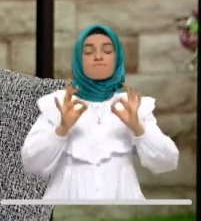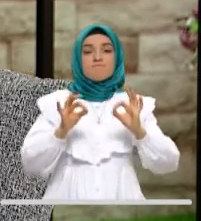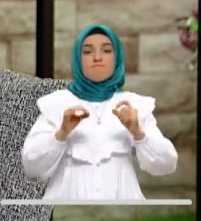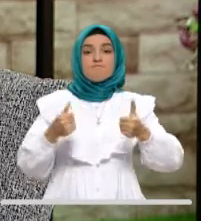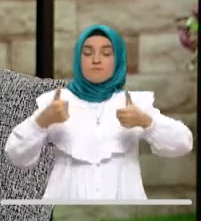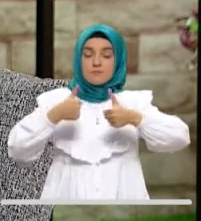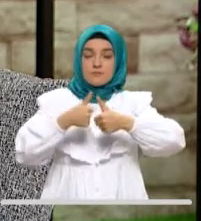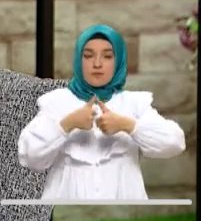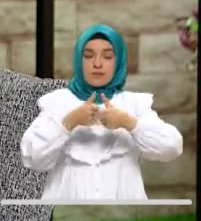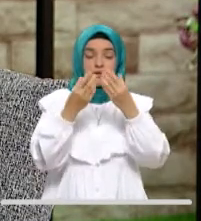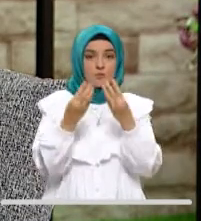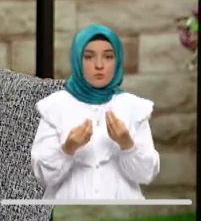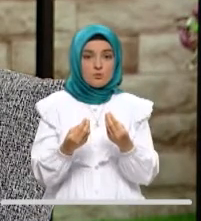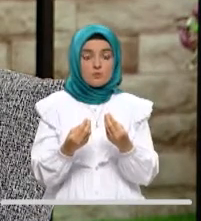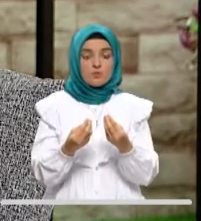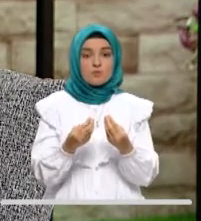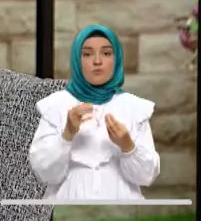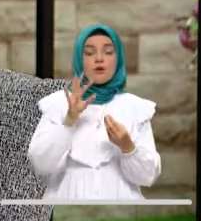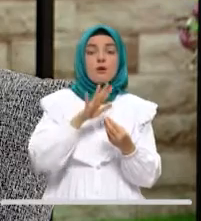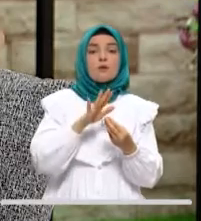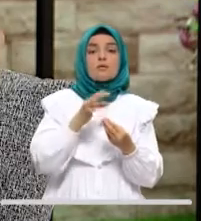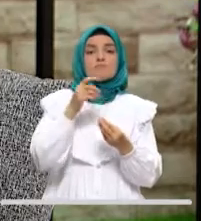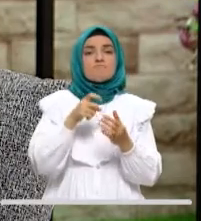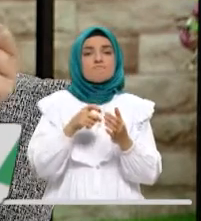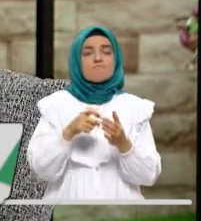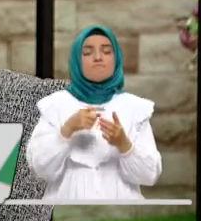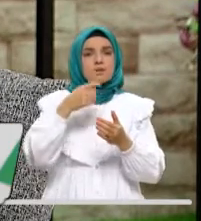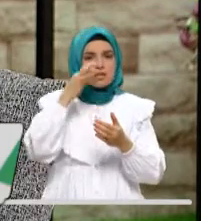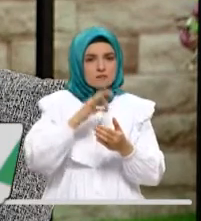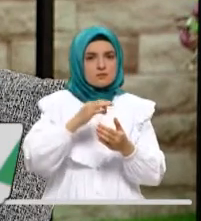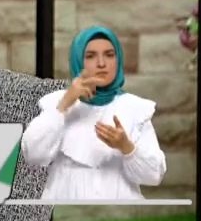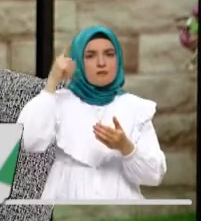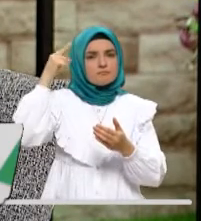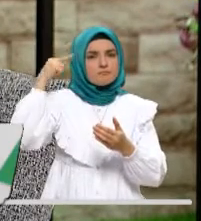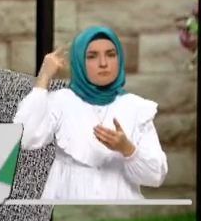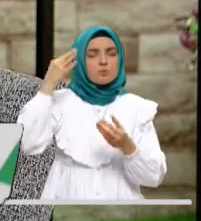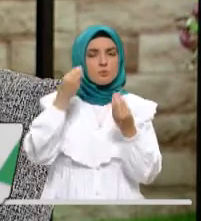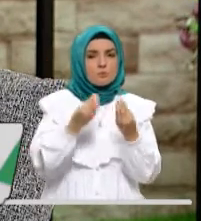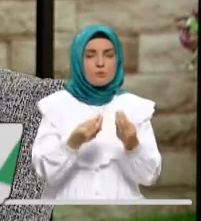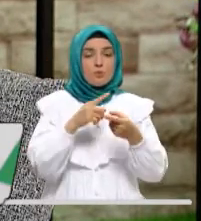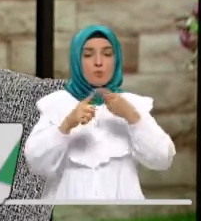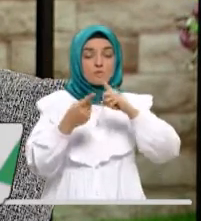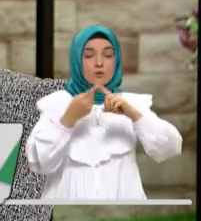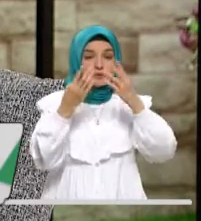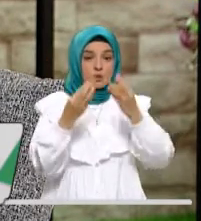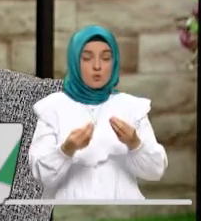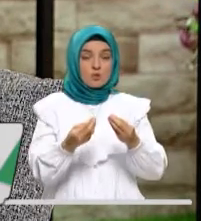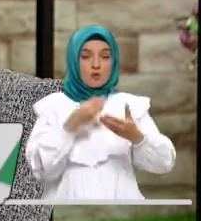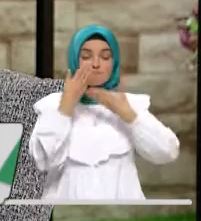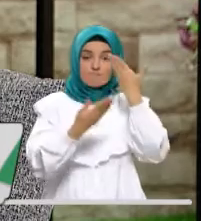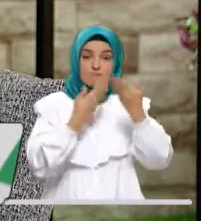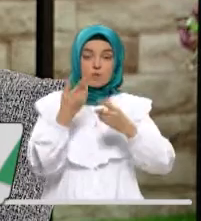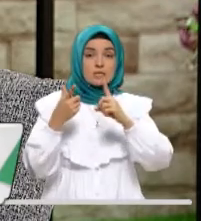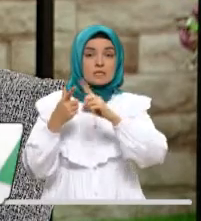şekilde. İsmini hatırlayamayacağım bir anlaşmada ikna etti karşı tarafı Osmanlı lehine. Bütün bakın 2. Murat'ın eşi